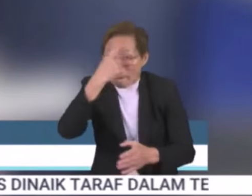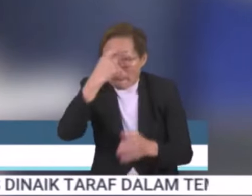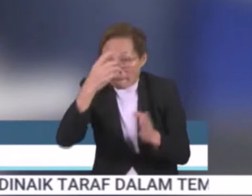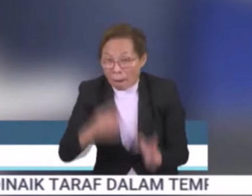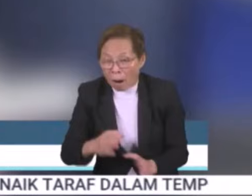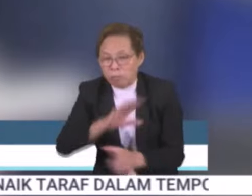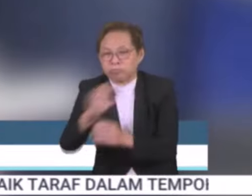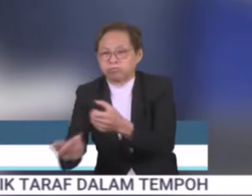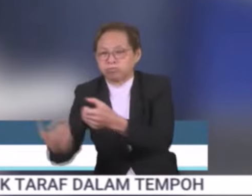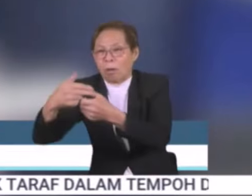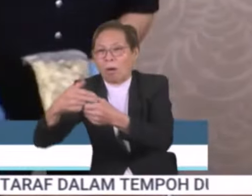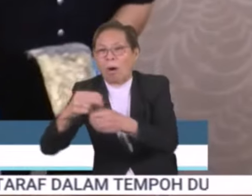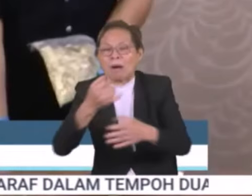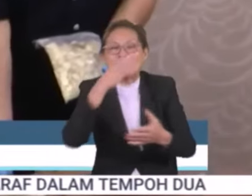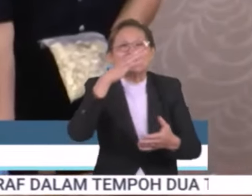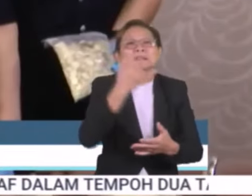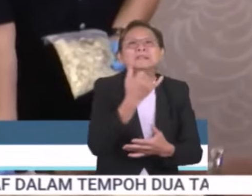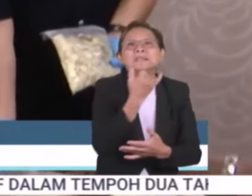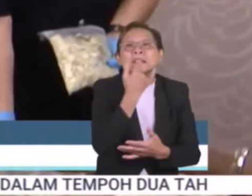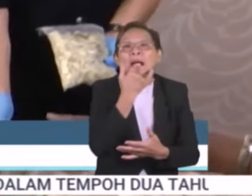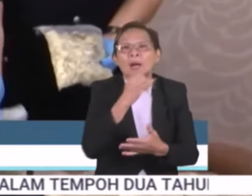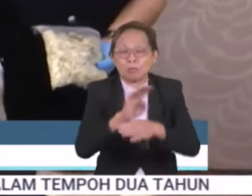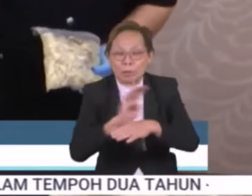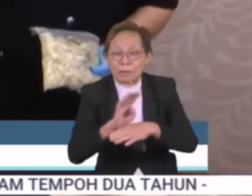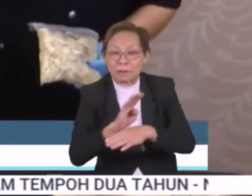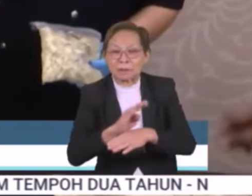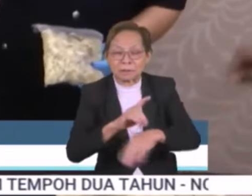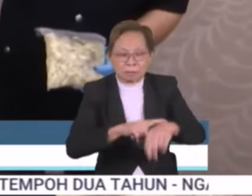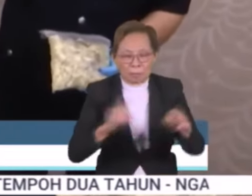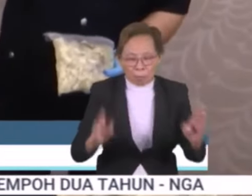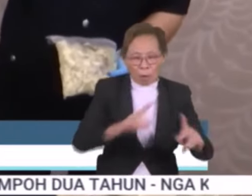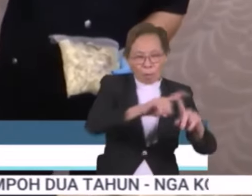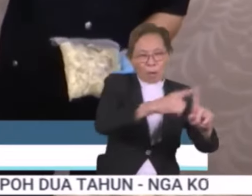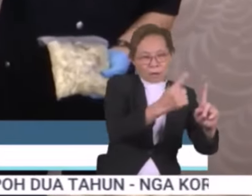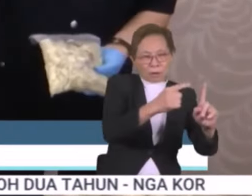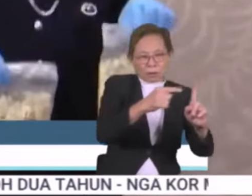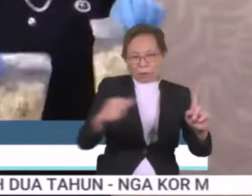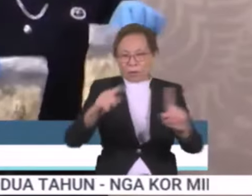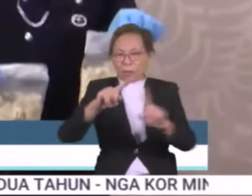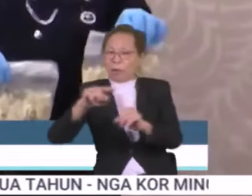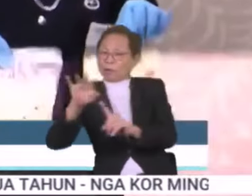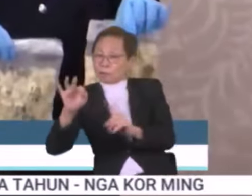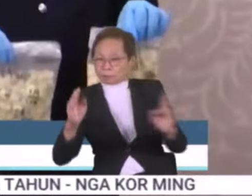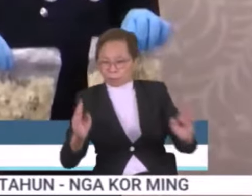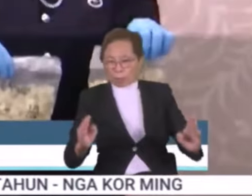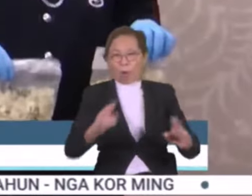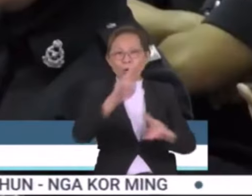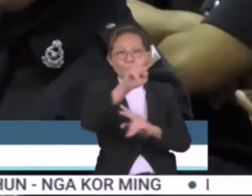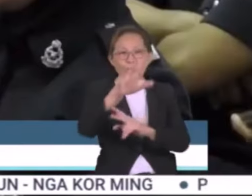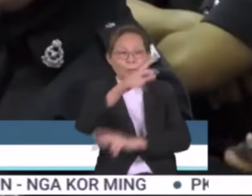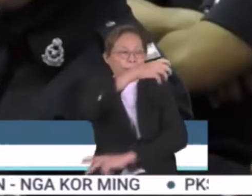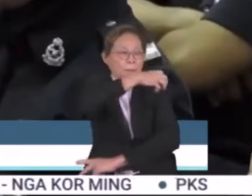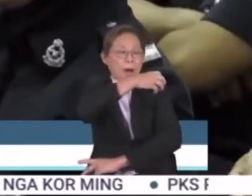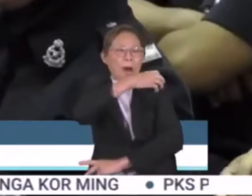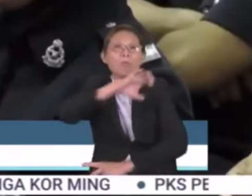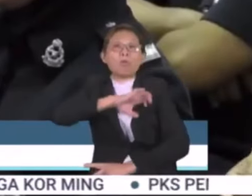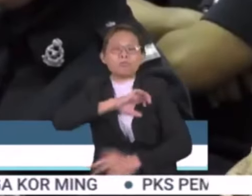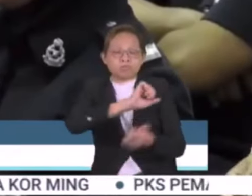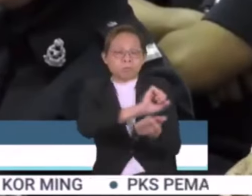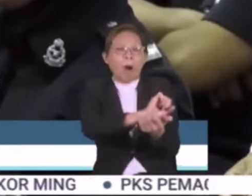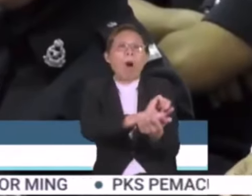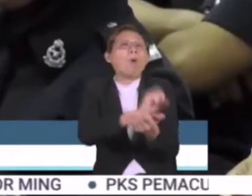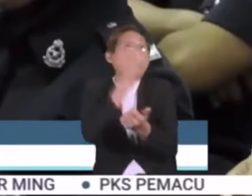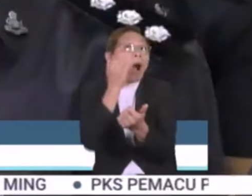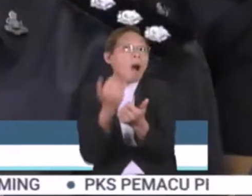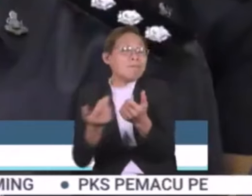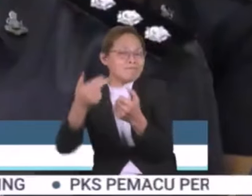kes-kes jenayah komersial. Dalam tempoh Januari hingga September lalu, seramai 23 pegawai PDRM ditahan